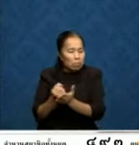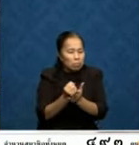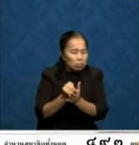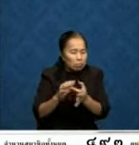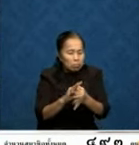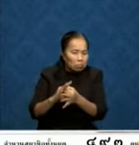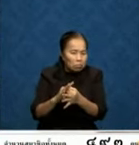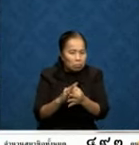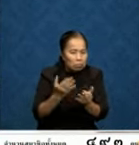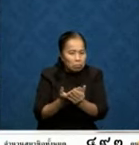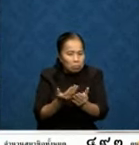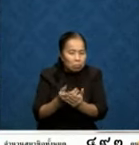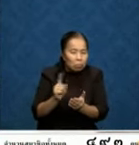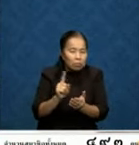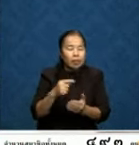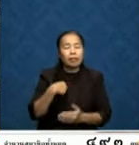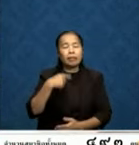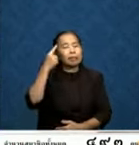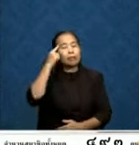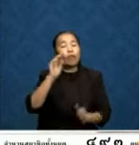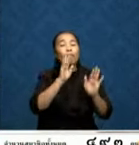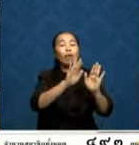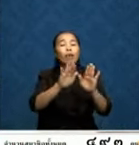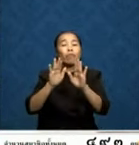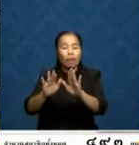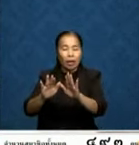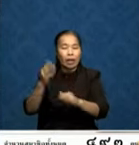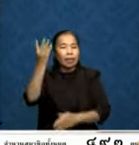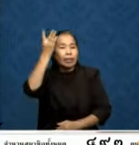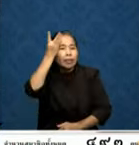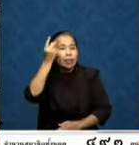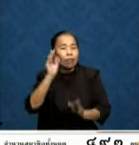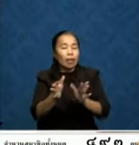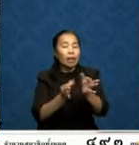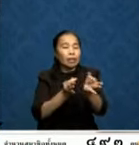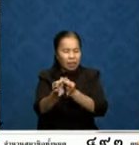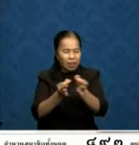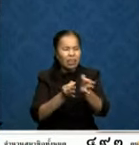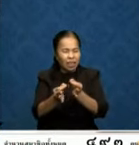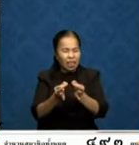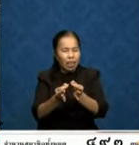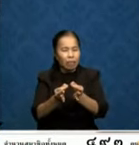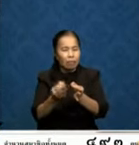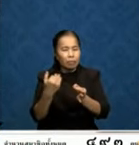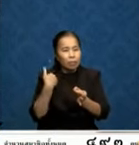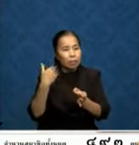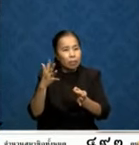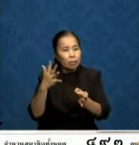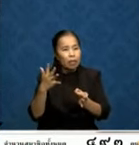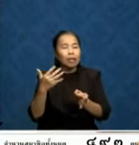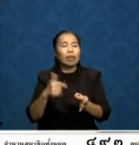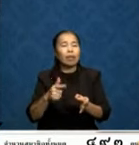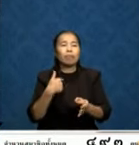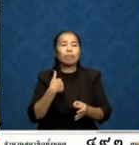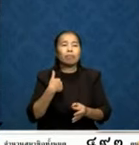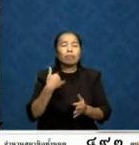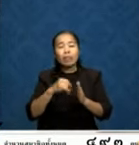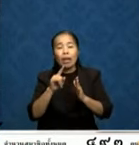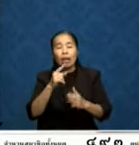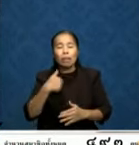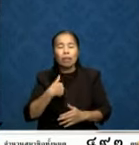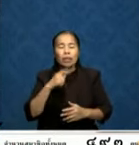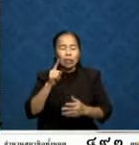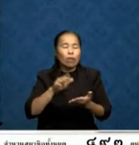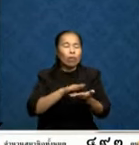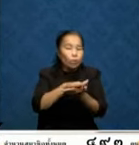งานเก่าใช่ไหมครับท่านประธานอันนี้ก็ฝากเป็นประเด็นแล้วก็ฝากชี้แจงหน่อยครับว่ามีกฎหมายหรือไม่ถ้าผมผิดก็ขออภัยนะครับก็จริงๆอย